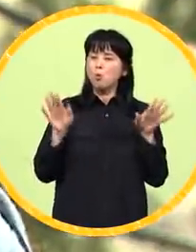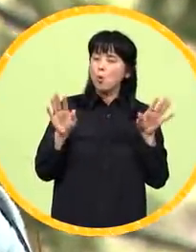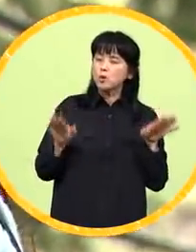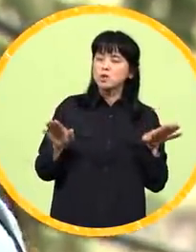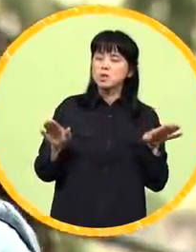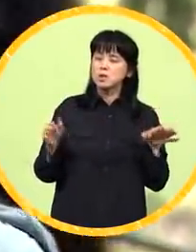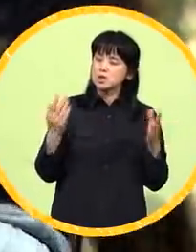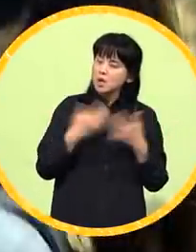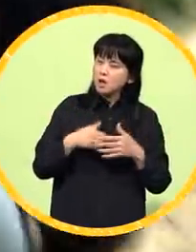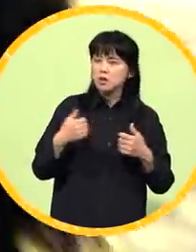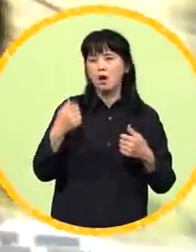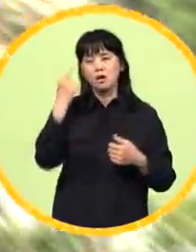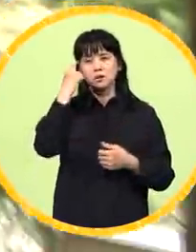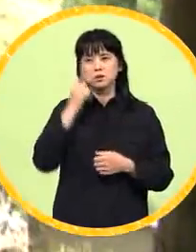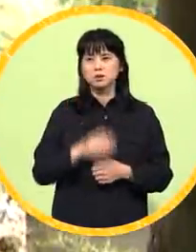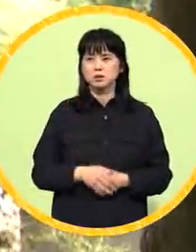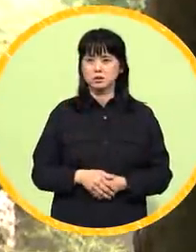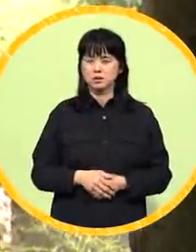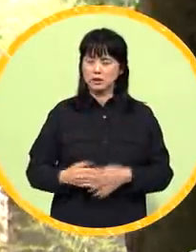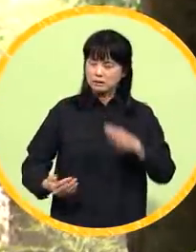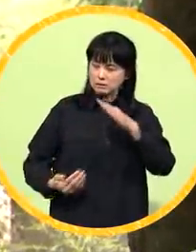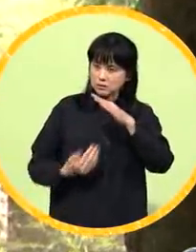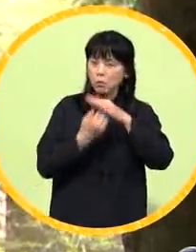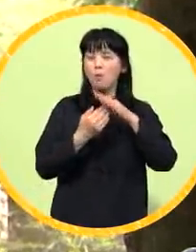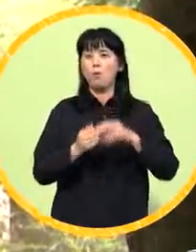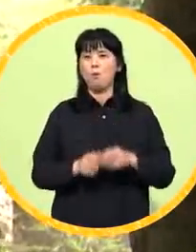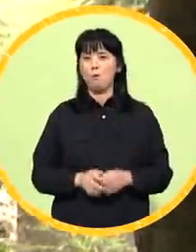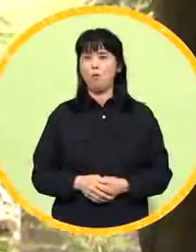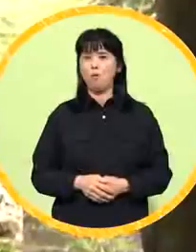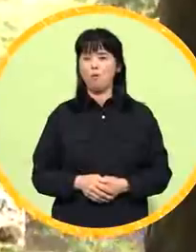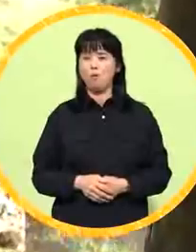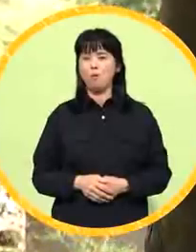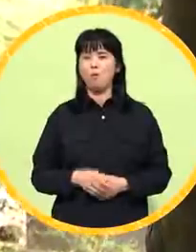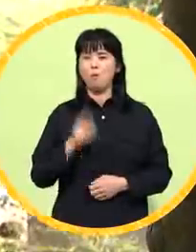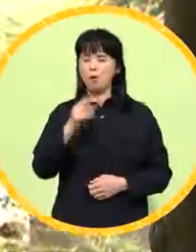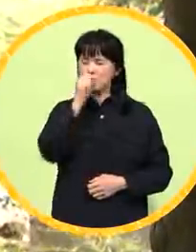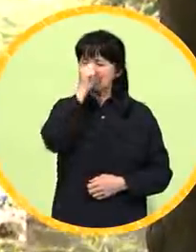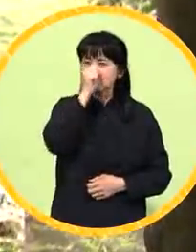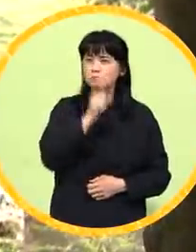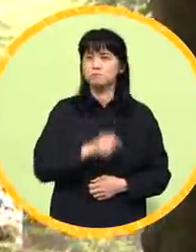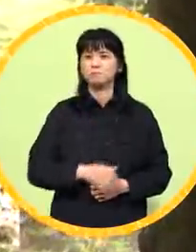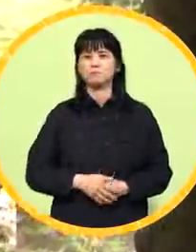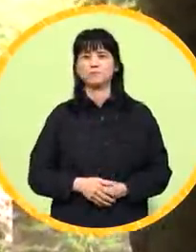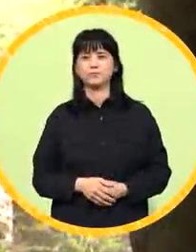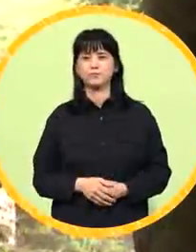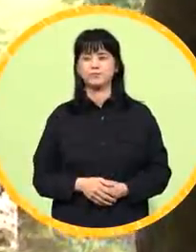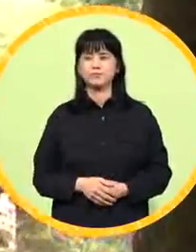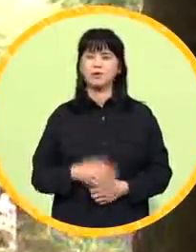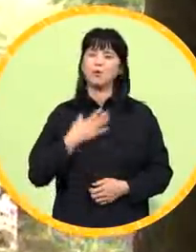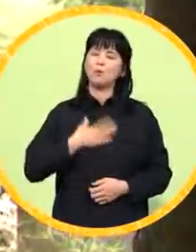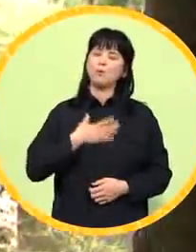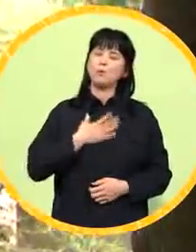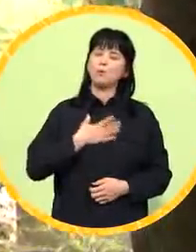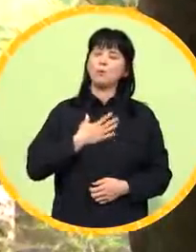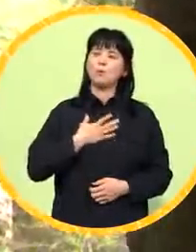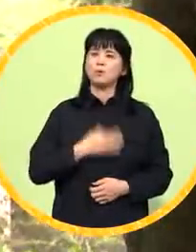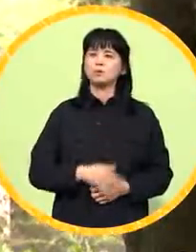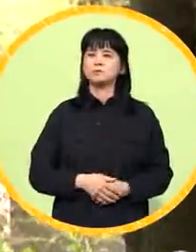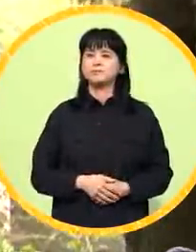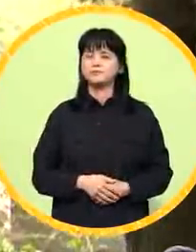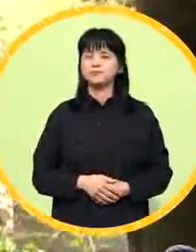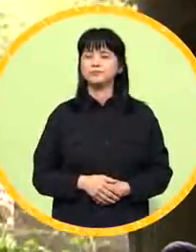なった気分顔してる第1子はねこれ派はりますでキムつい